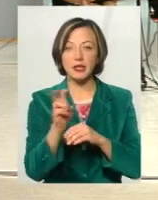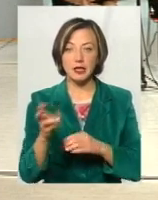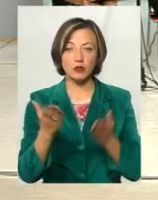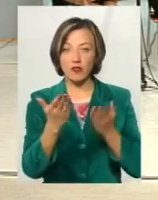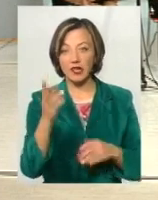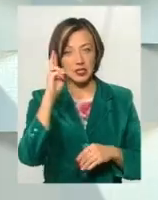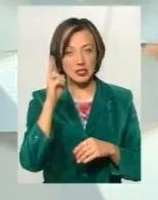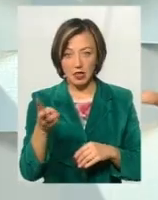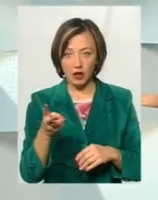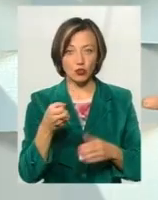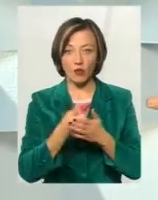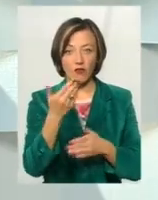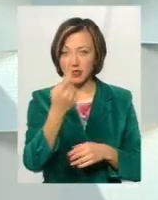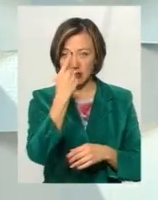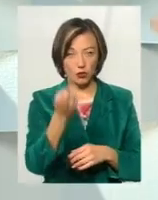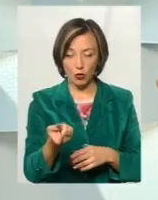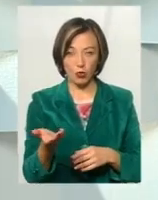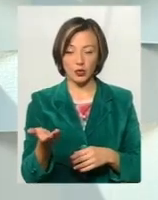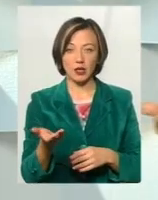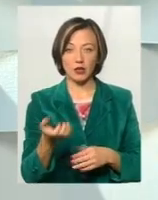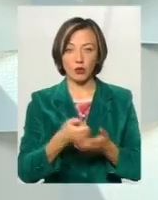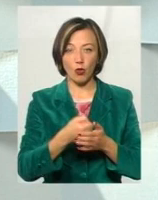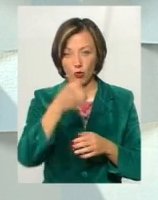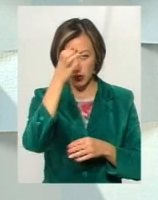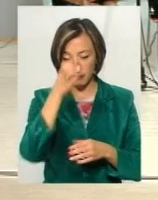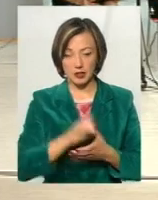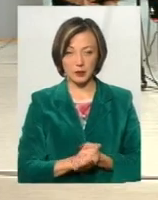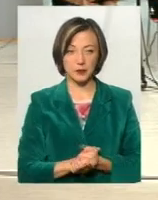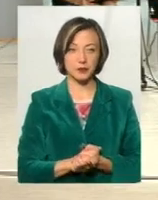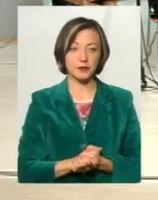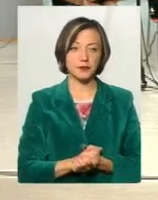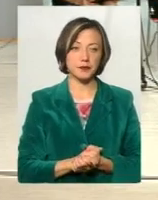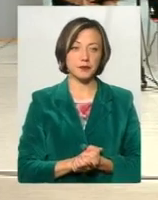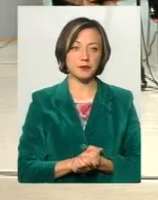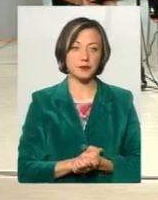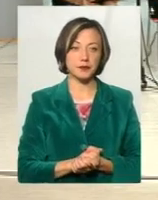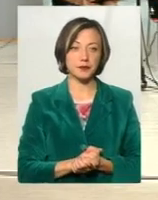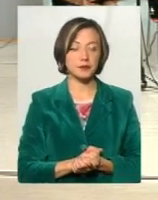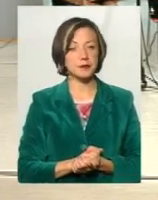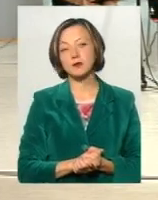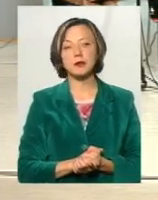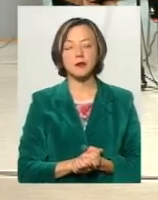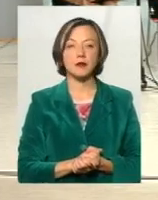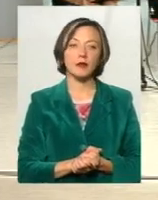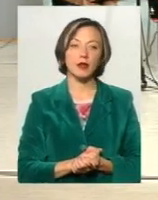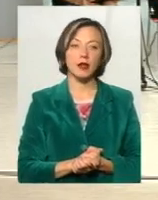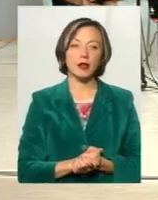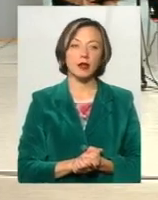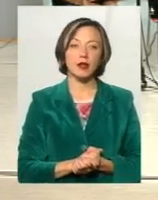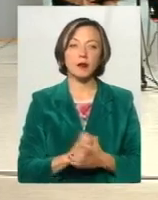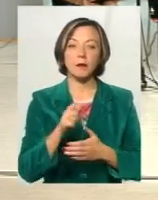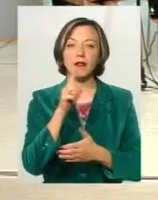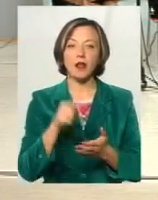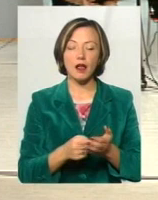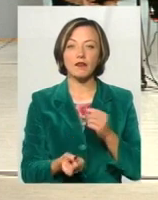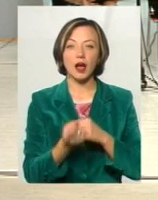ви не знаєте, якщо до вас це не доходить, до освіти. Дякую, міста. Пані Ольга, прошу без емоцій, але питання виникає